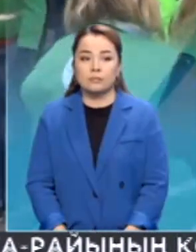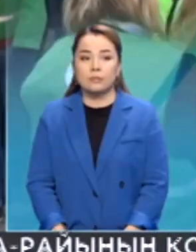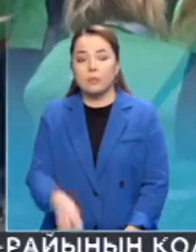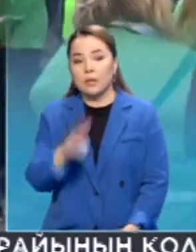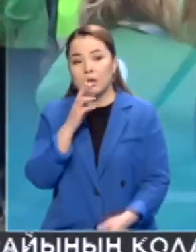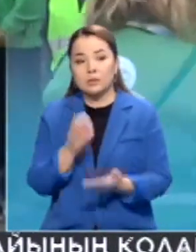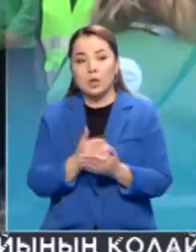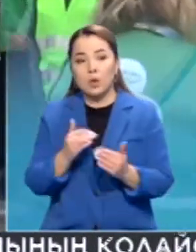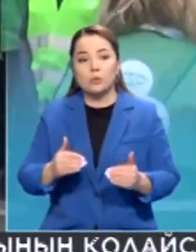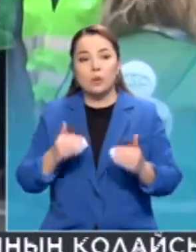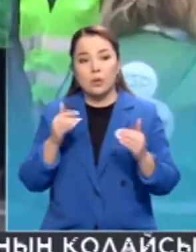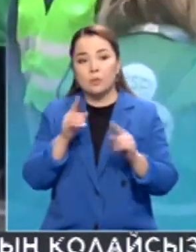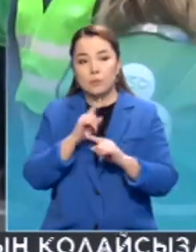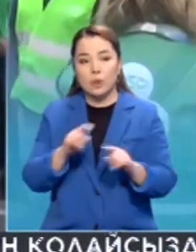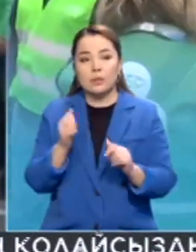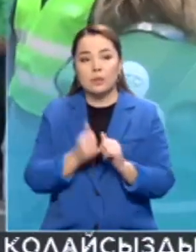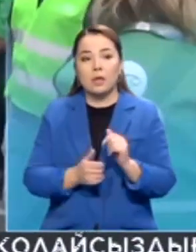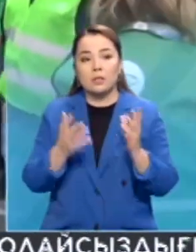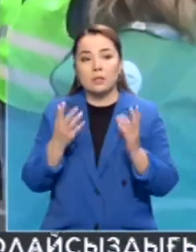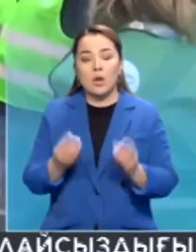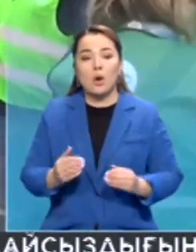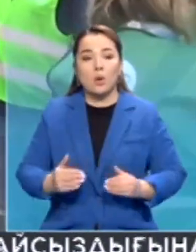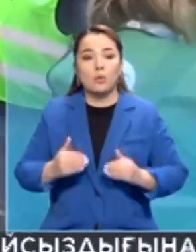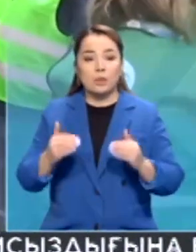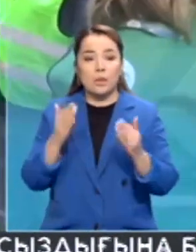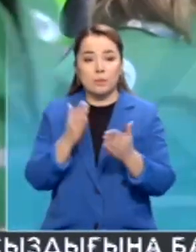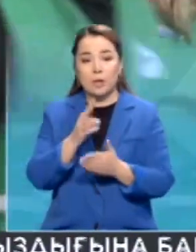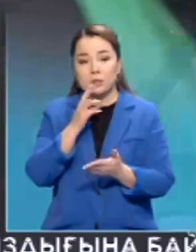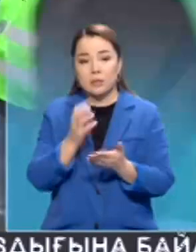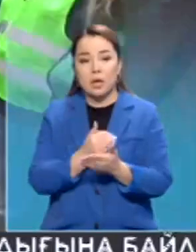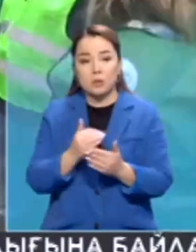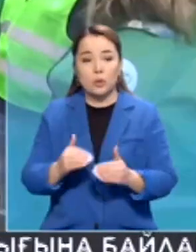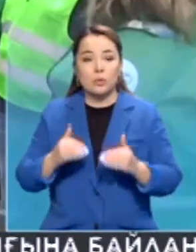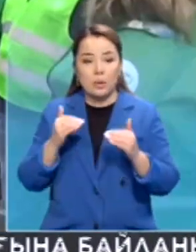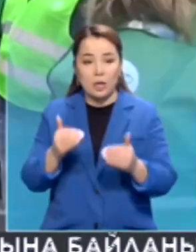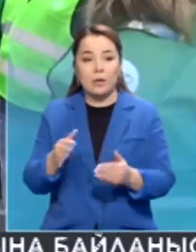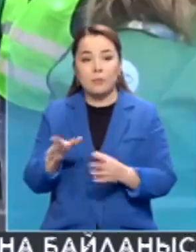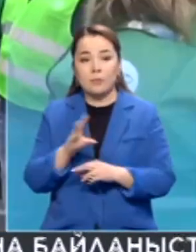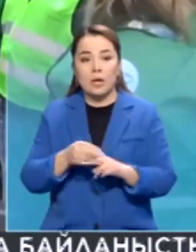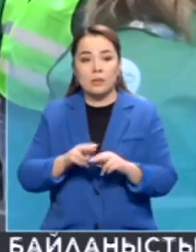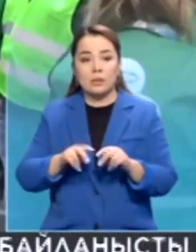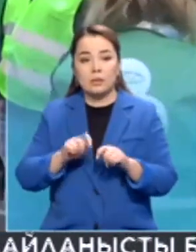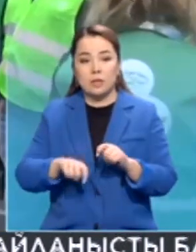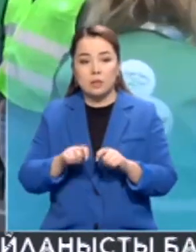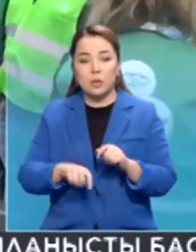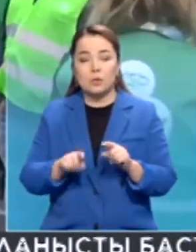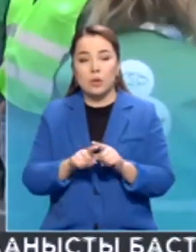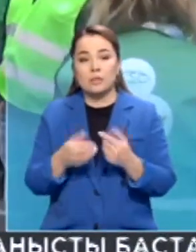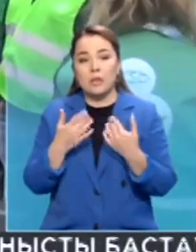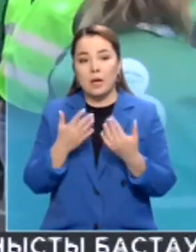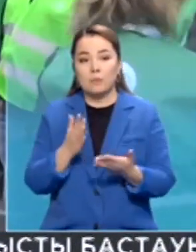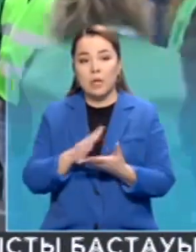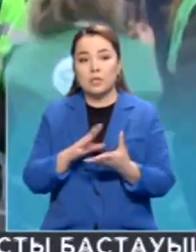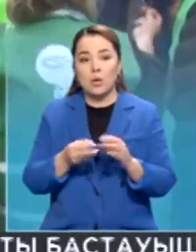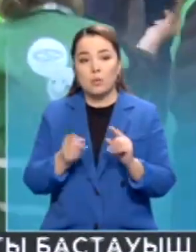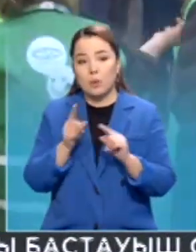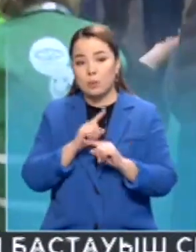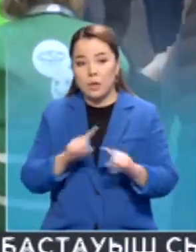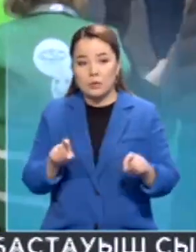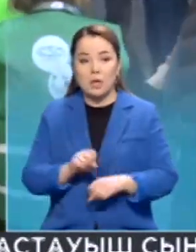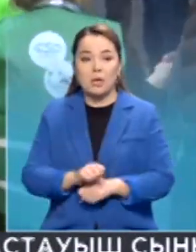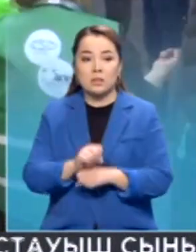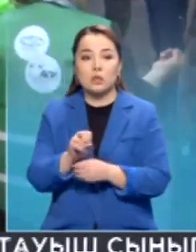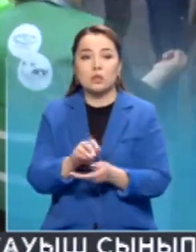Жалақымыз көтерілмейді, ал баға күн сайын өсіп барады. Үкіметтен жалақыны көтеруді, индексация жасауды талап етудеміз. Нәтиже болмаса, біз